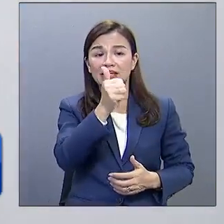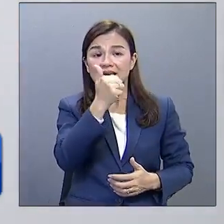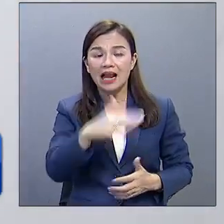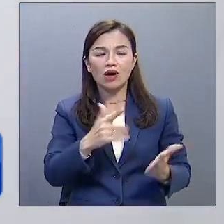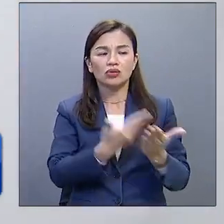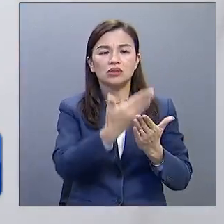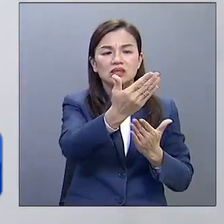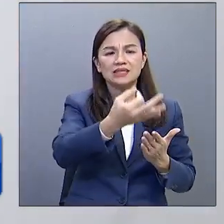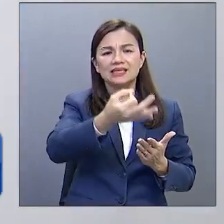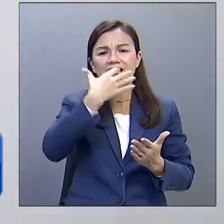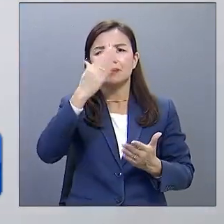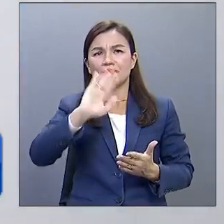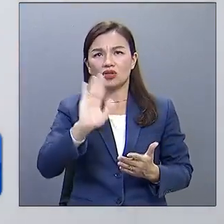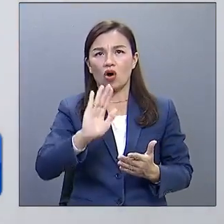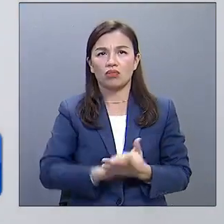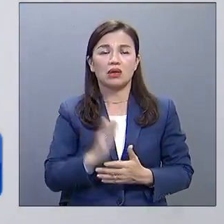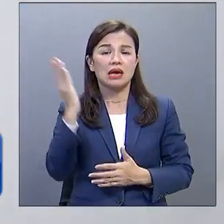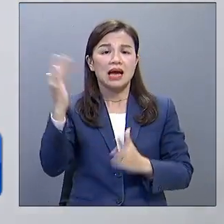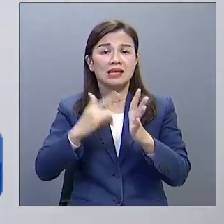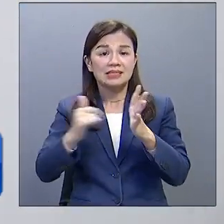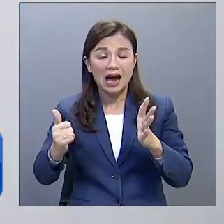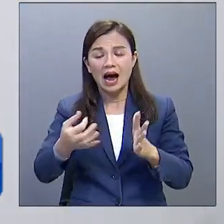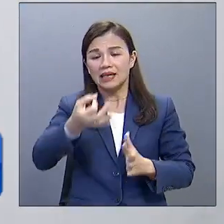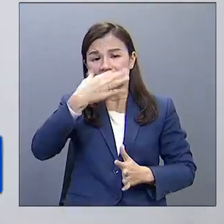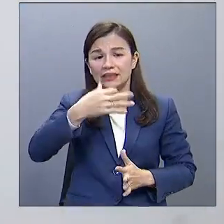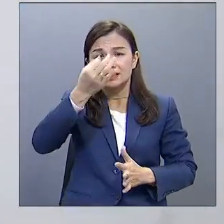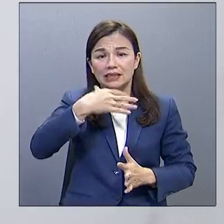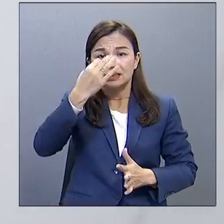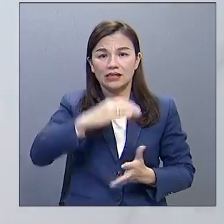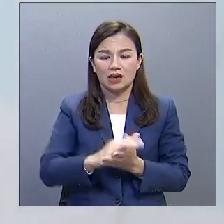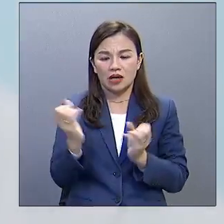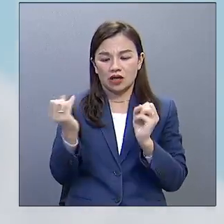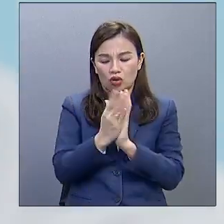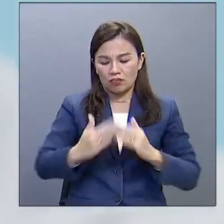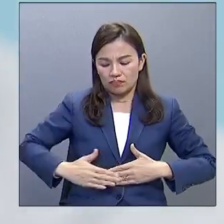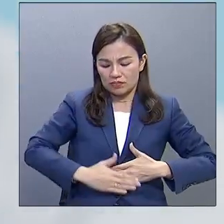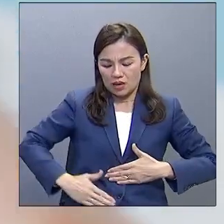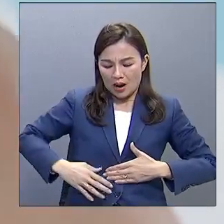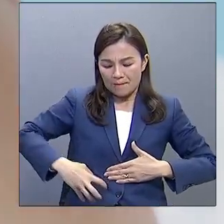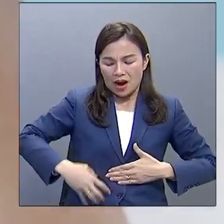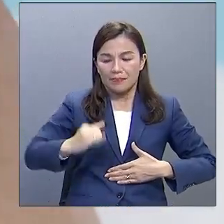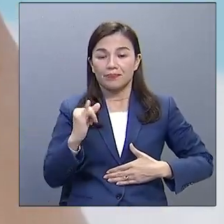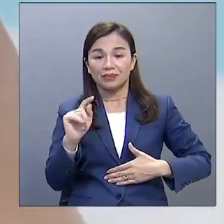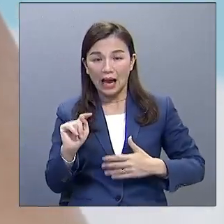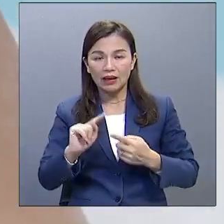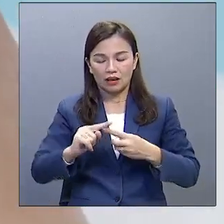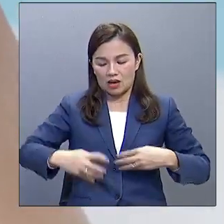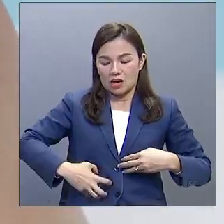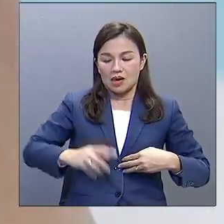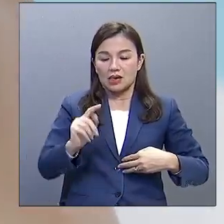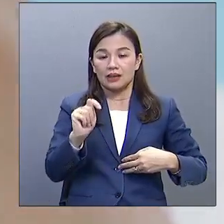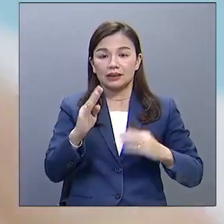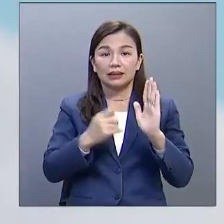ามินบางครั้งเนี่ยทานมากๆก็อาจจะมีผลกับตับกับไตได้บ้างนะคะในบางยี่ห้อนะคะหรือว่าขนาดมากเกินไปนอกจากนี้เนี่ยมัน